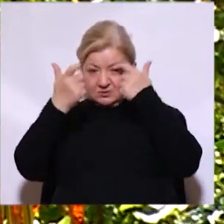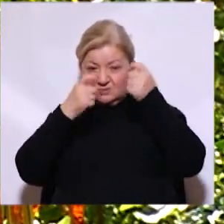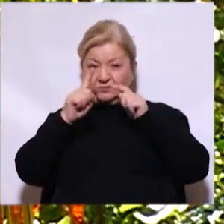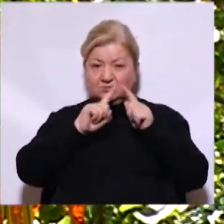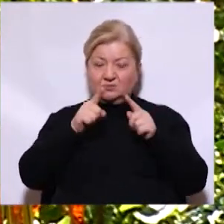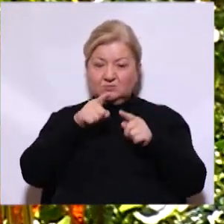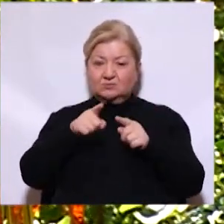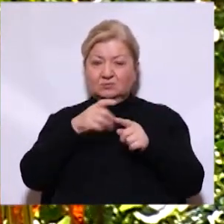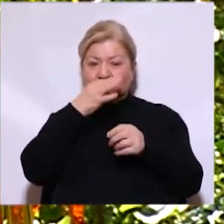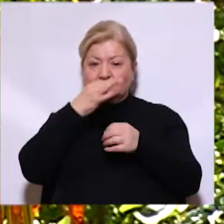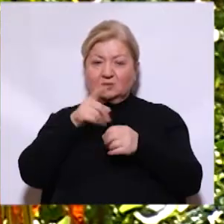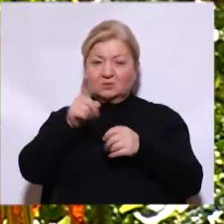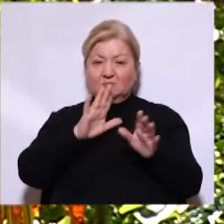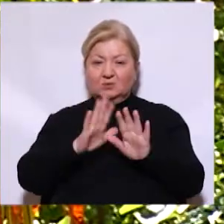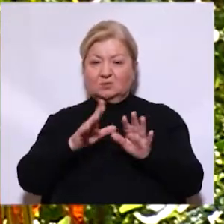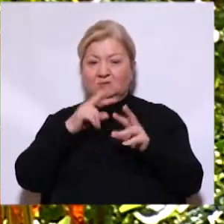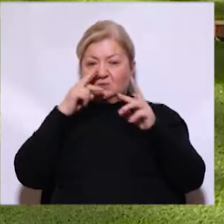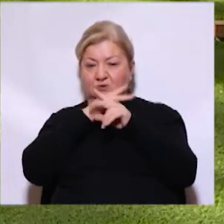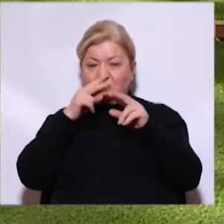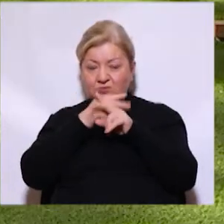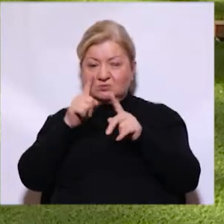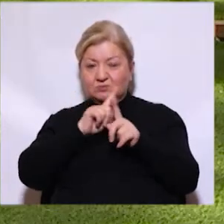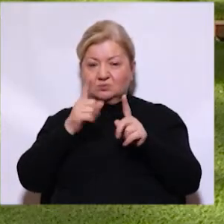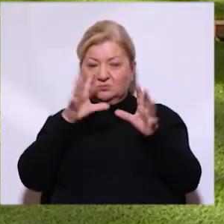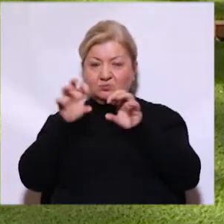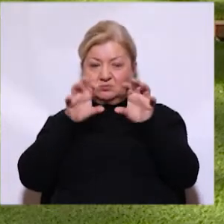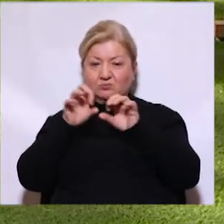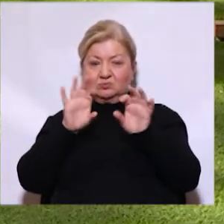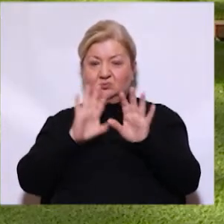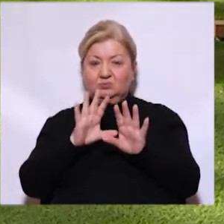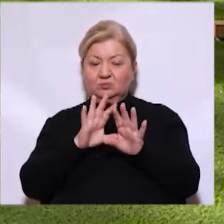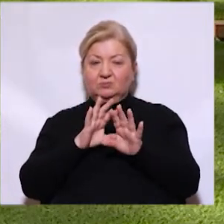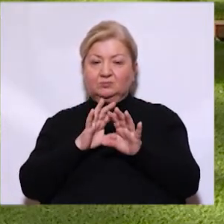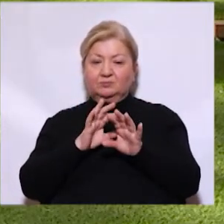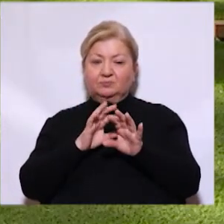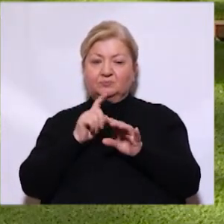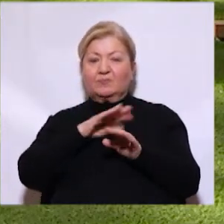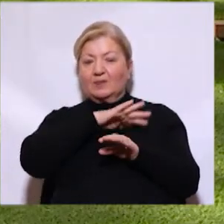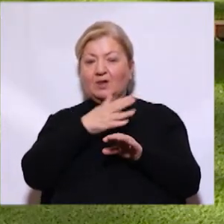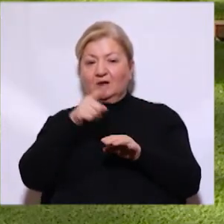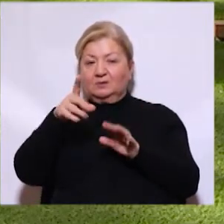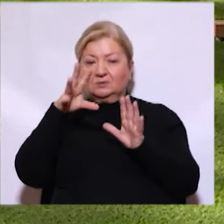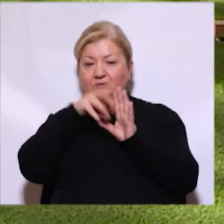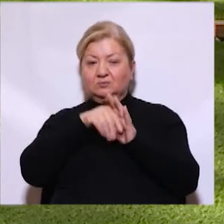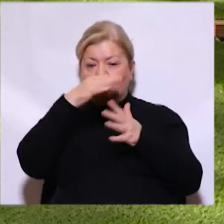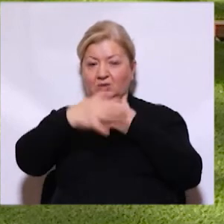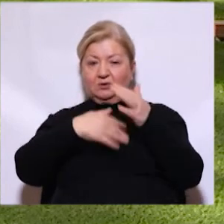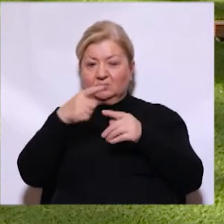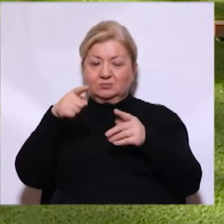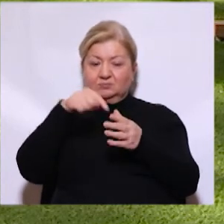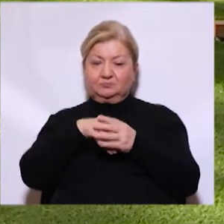დეზინფორმაციის მსხვერპლი არ გახდეთ, ხო? და აი რაღაცა ინფორმაციის იმაში ალღაში, ვთქვათ,